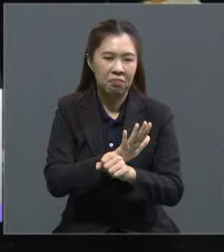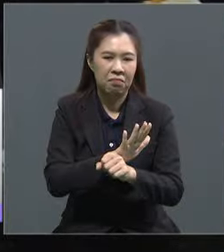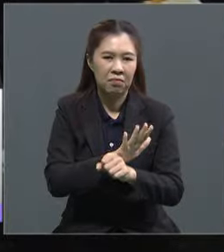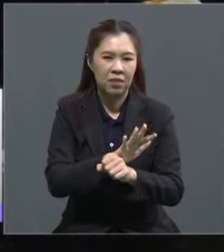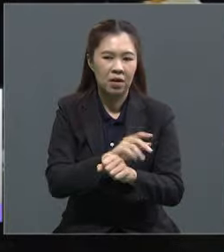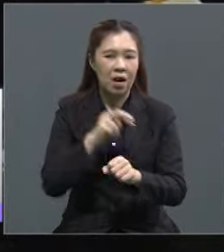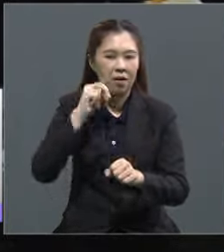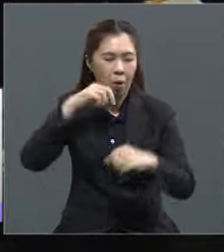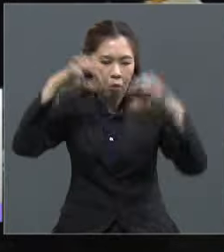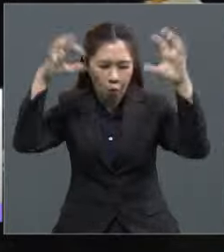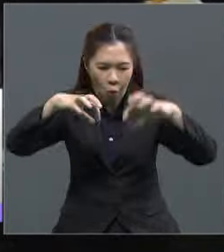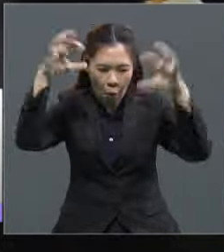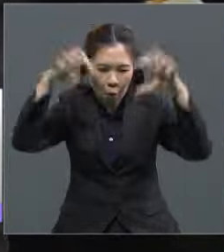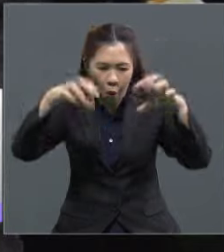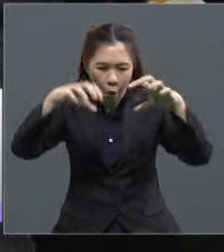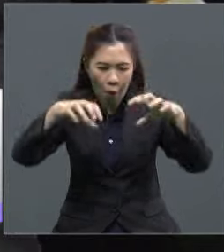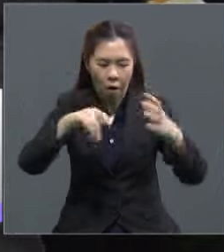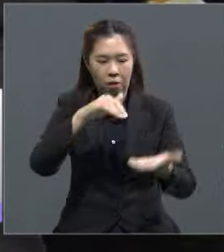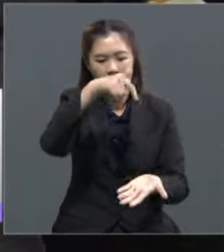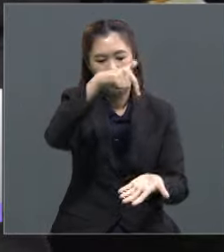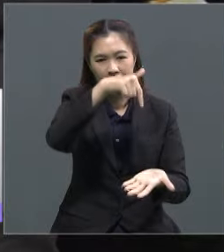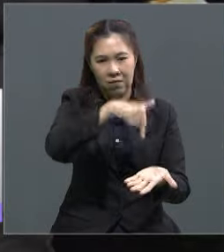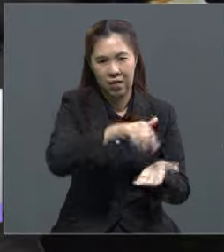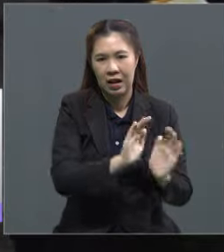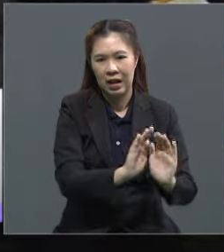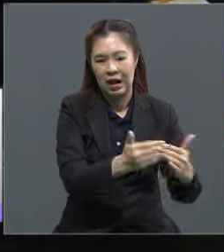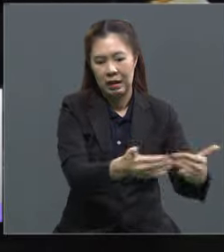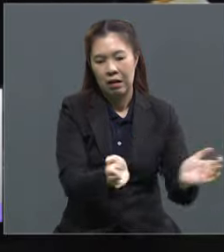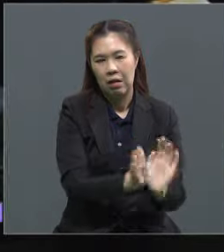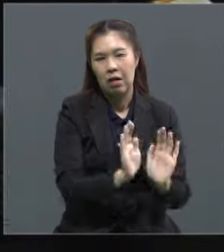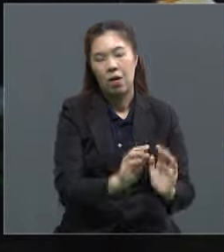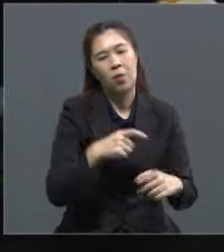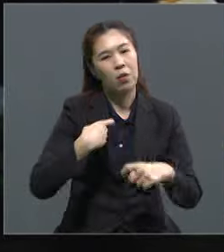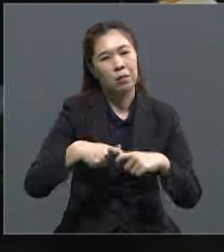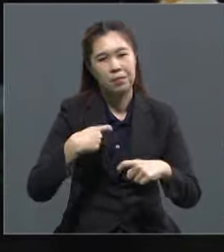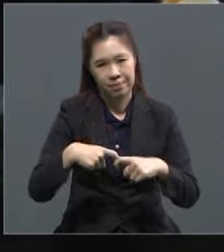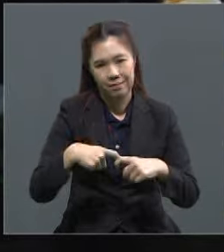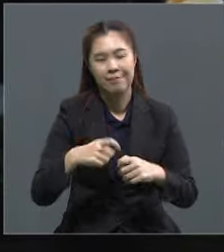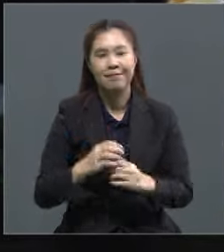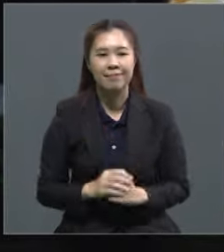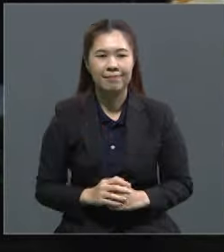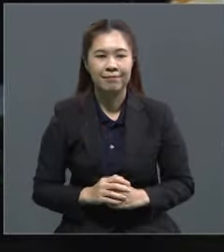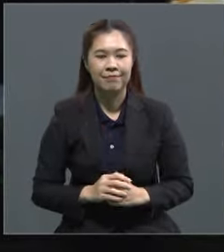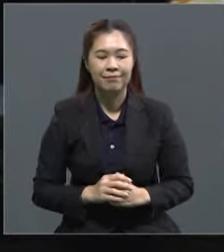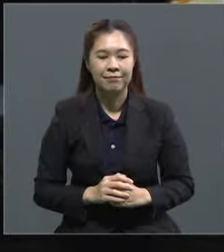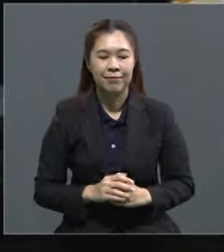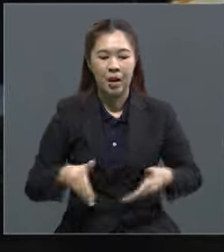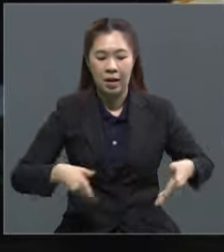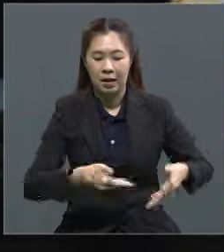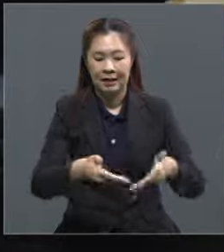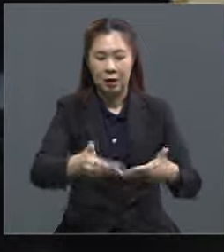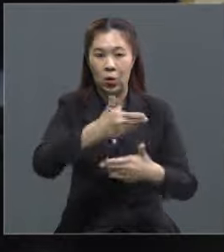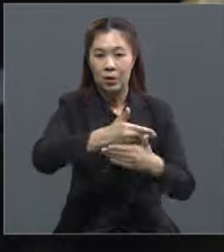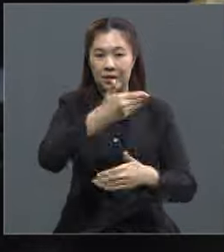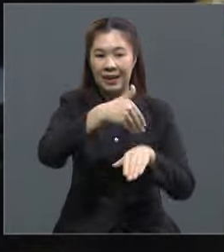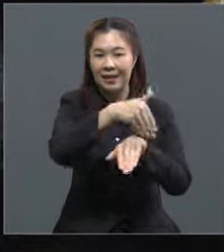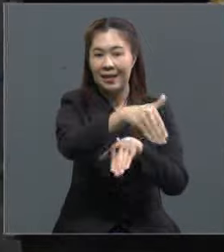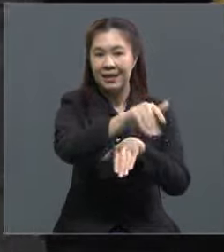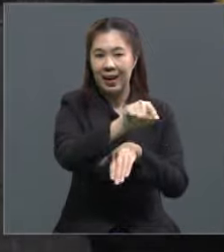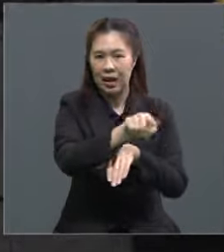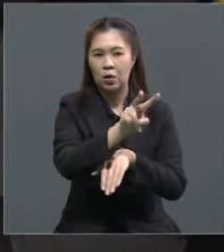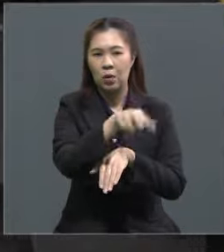มาตัดยอดน้ำในกรณีที่ฝนตกลงมานะครับในขณะเดียวกันปริมาณน้ำที่ระบายท้ายเขื่อนเจ้าพระยาเนี่ยขั้นต่ำเี่อยู่